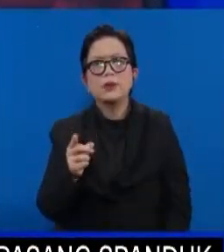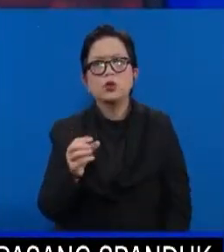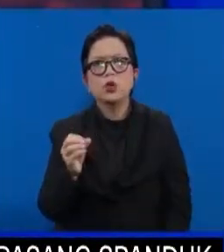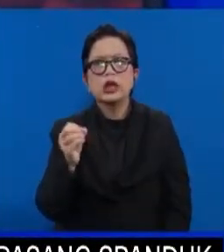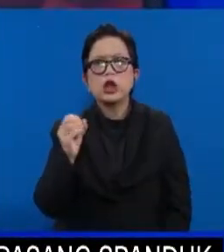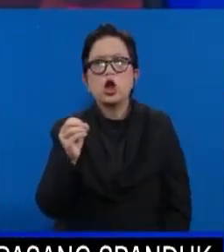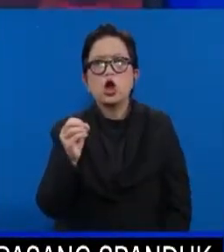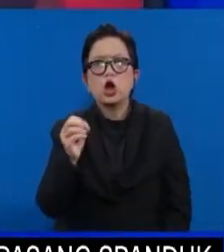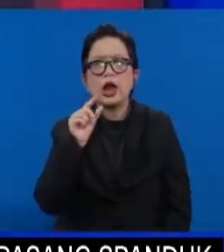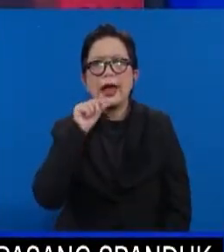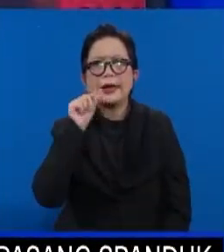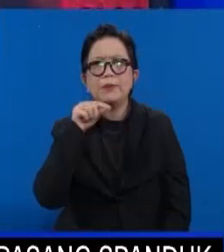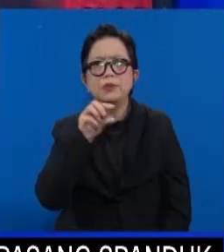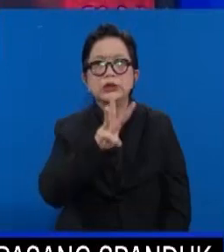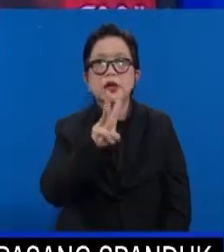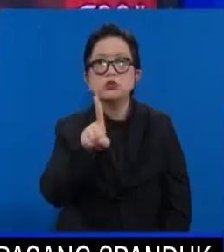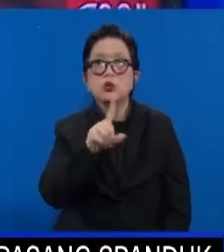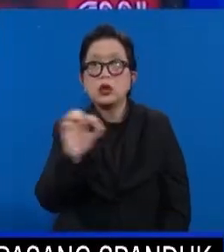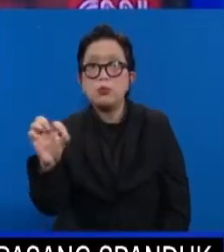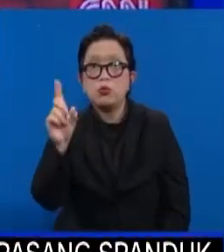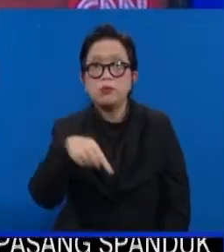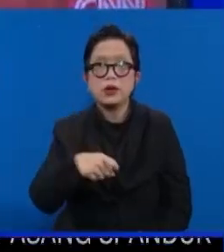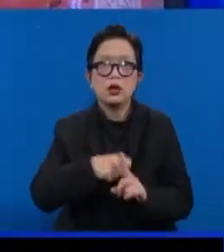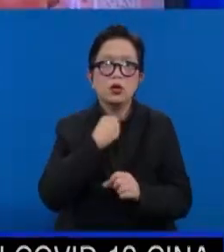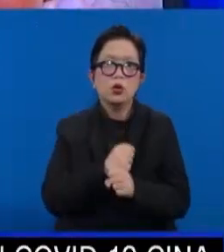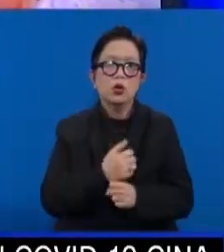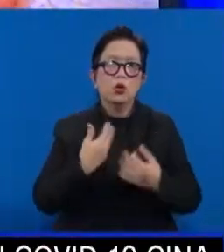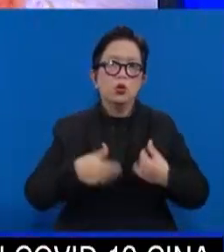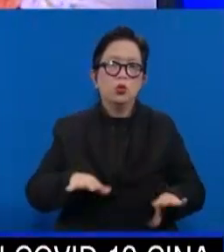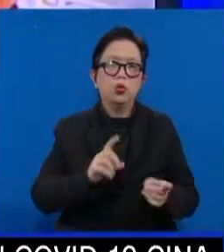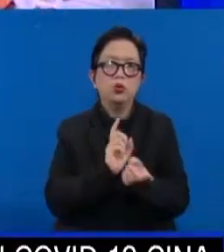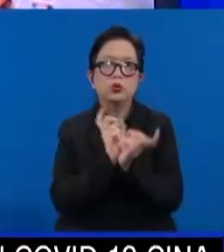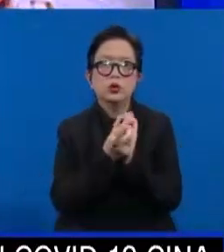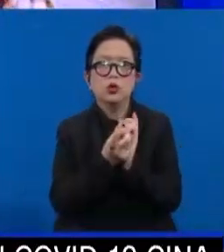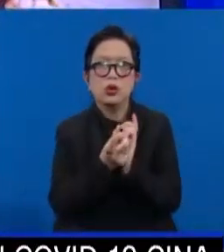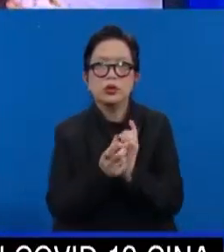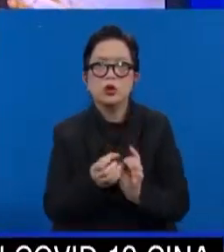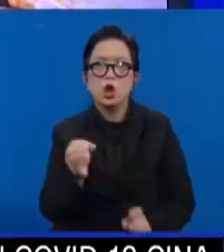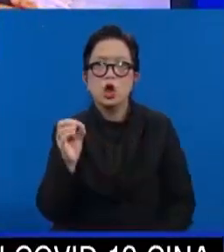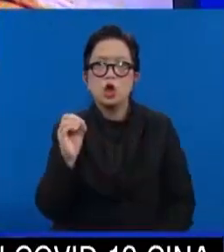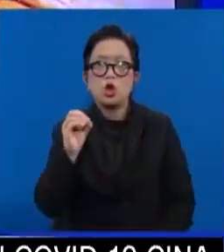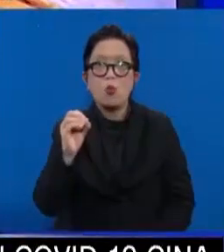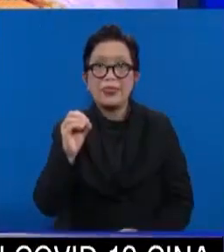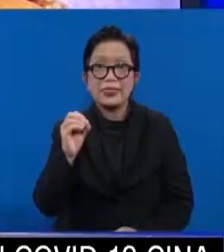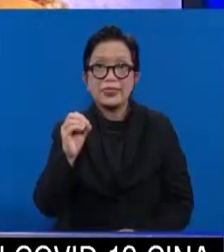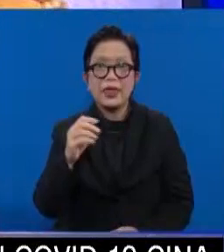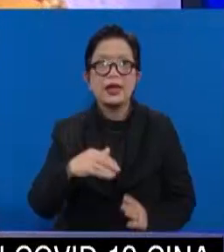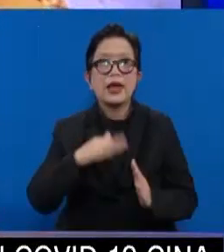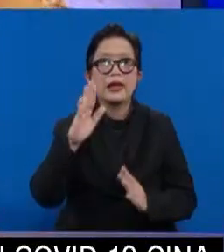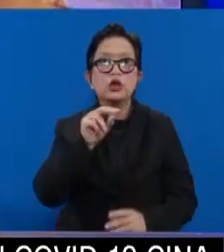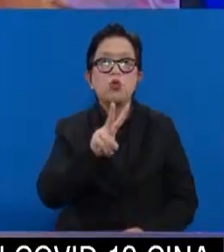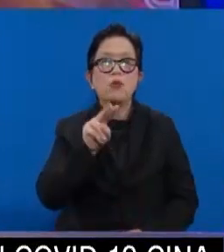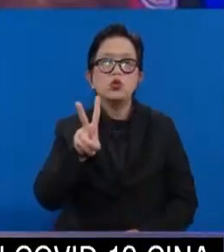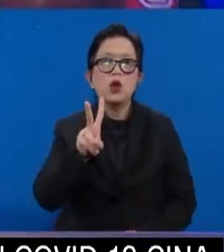sebesar Rp31.000 per kilogram. Sementara di Sidoarjo, Jawa Timur, harga tomat melambung tinggi mencapai Rp22.000